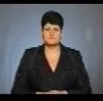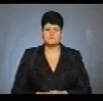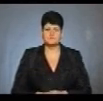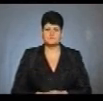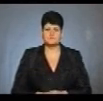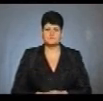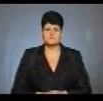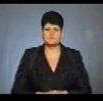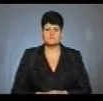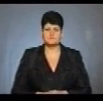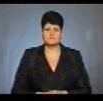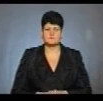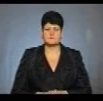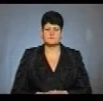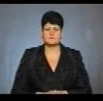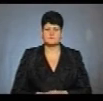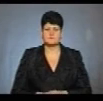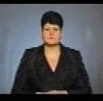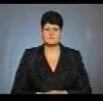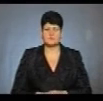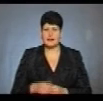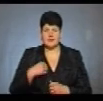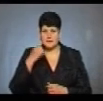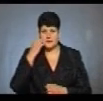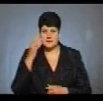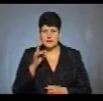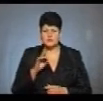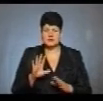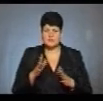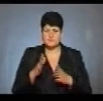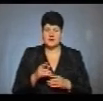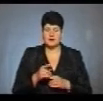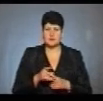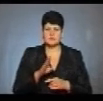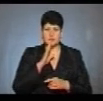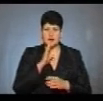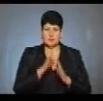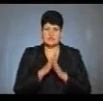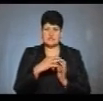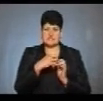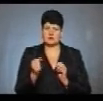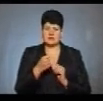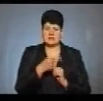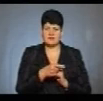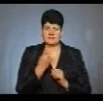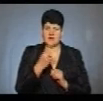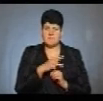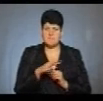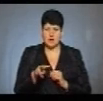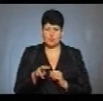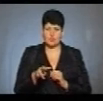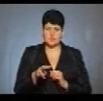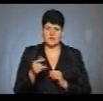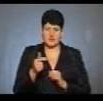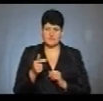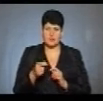Я не пам'ятаю нічого, що сталося в той день. Потерпіла просить стягнути з вас 2 мільйони гривень моральної шкоди. Чи визнаєте ви це, чи